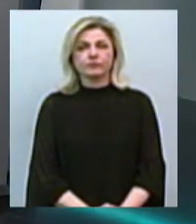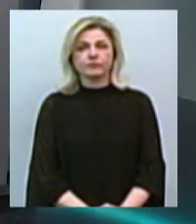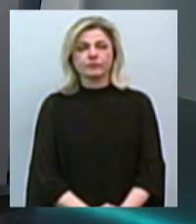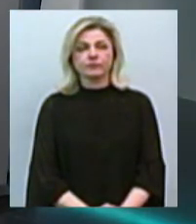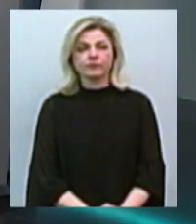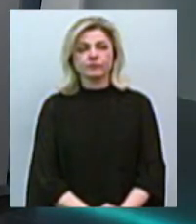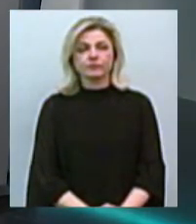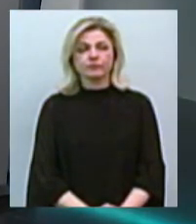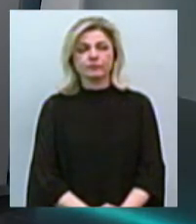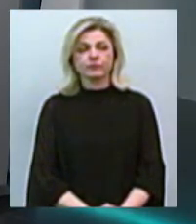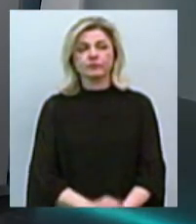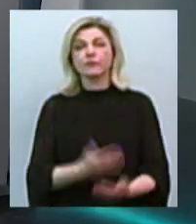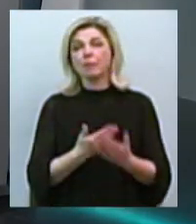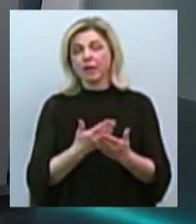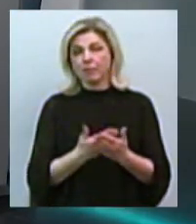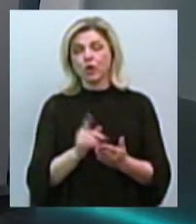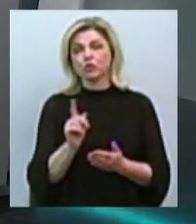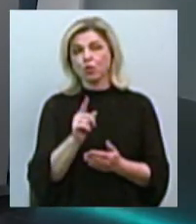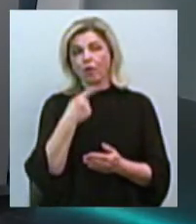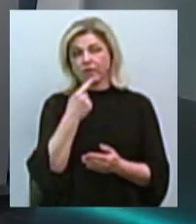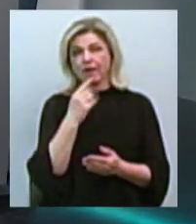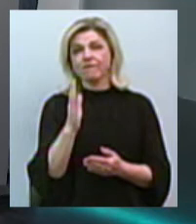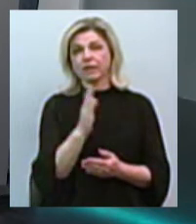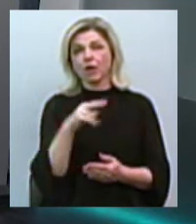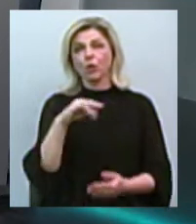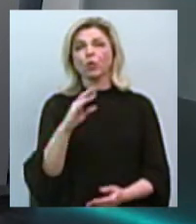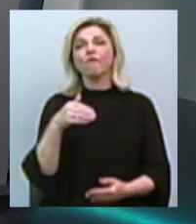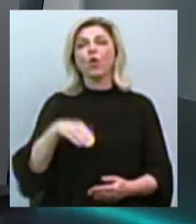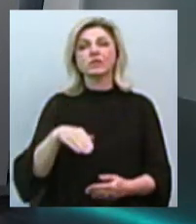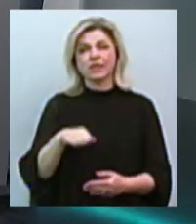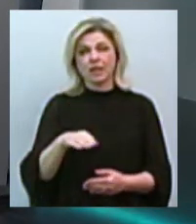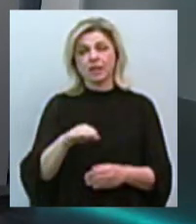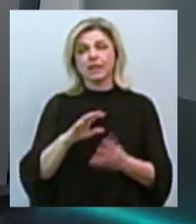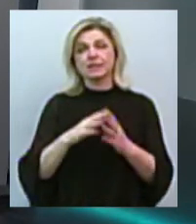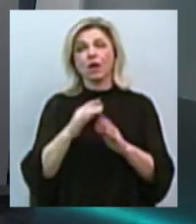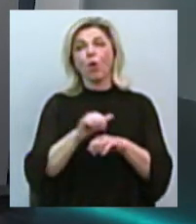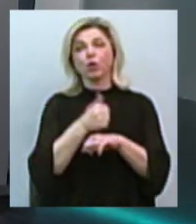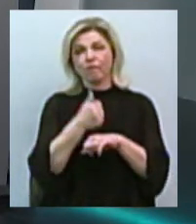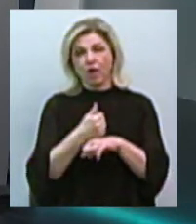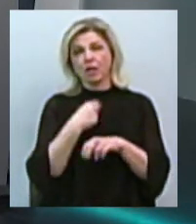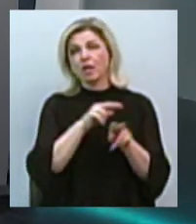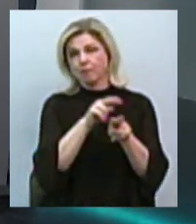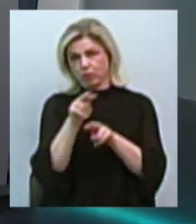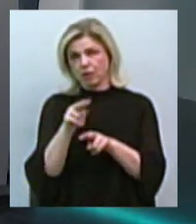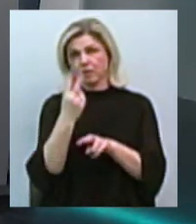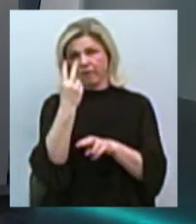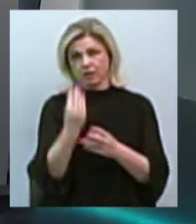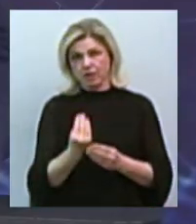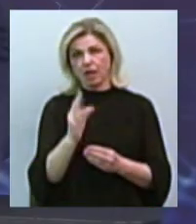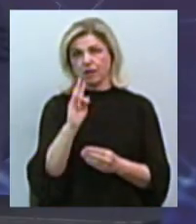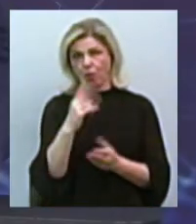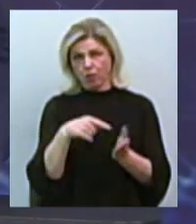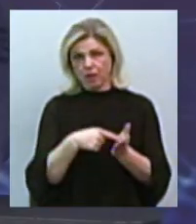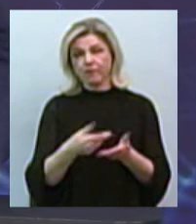Ну, от, до речі, приблизно те, про що говорив Віталій Луков, вознесенський міський голова, я спостерігав уже два дні в Миколаєві, йдучи на